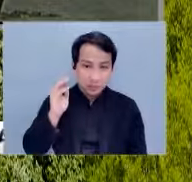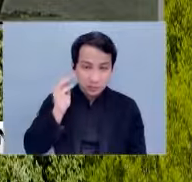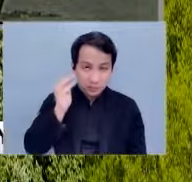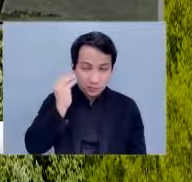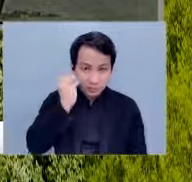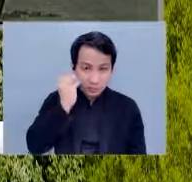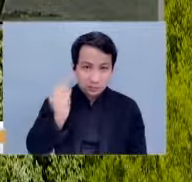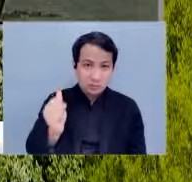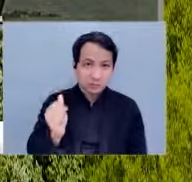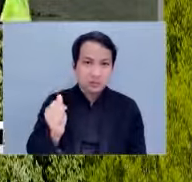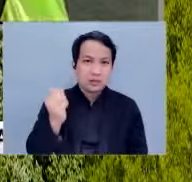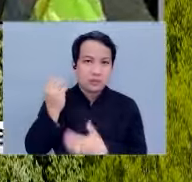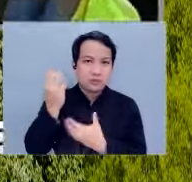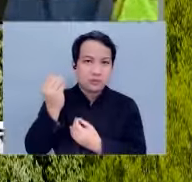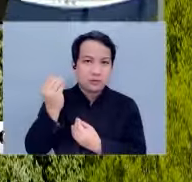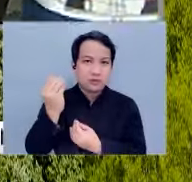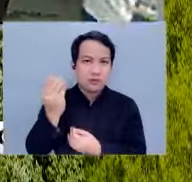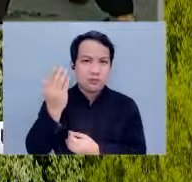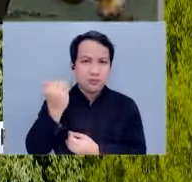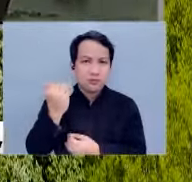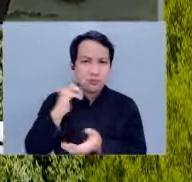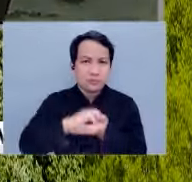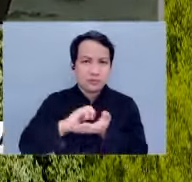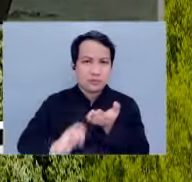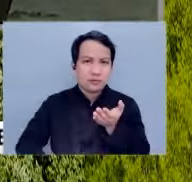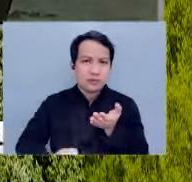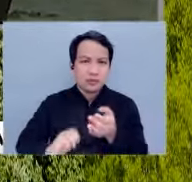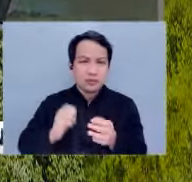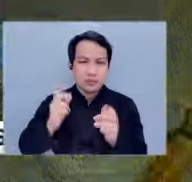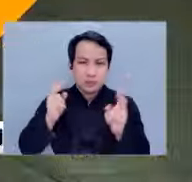Abuel. Dave, ano ang dahilan sa tapyas sa presyo ng ilang gulay?